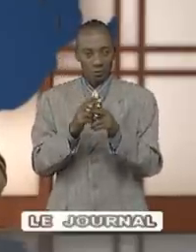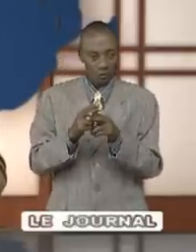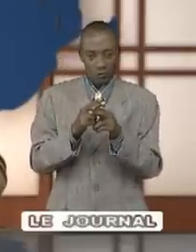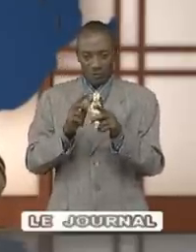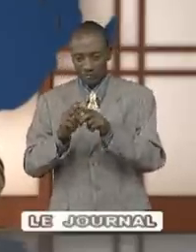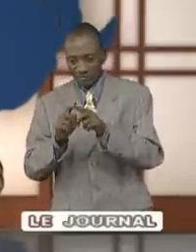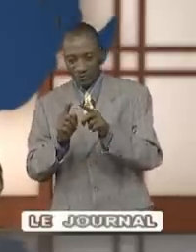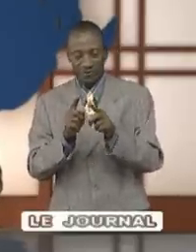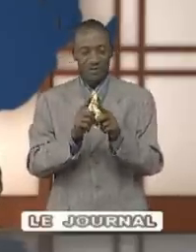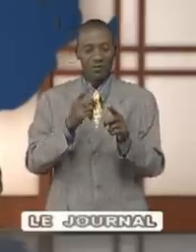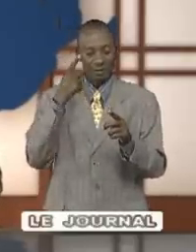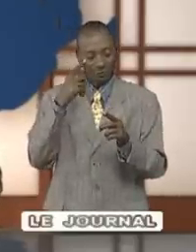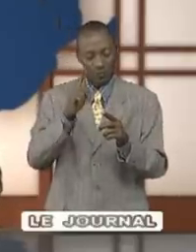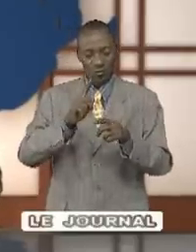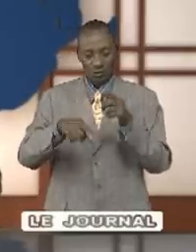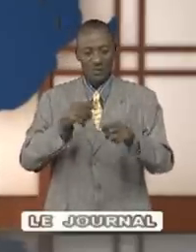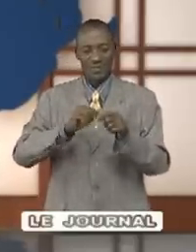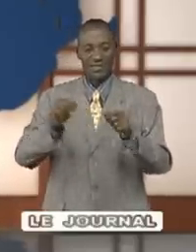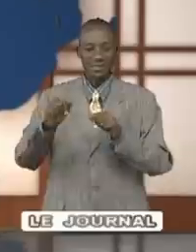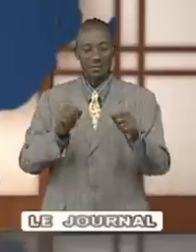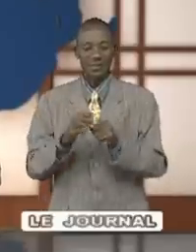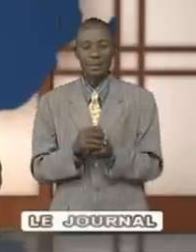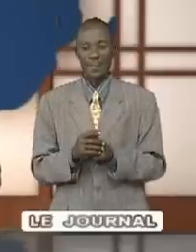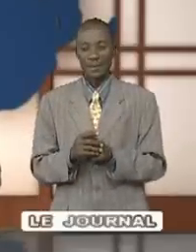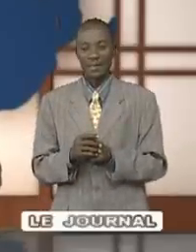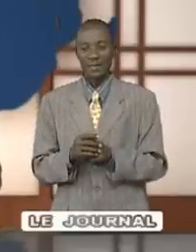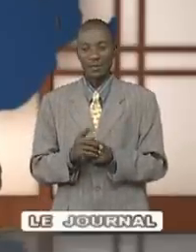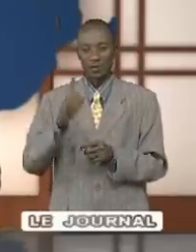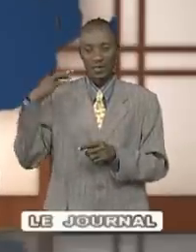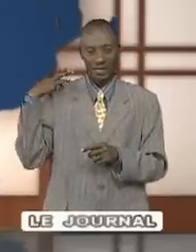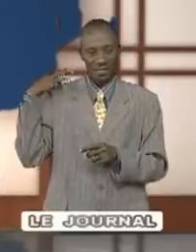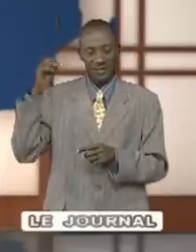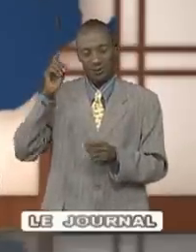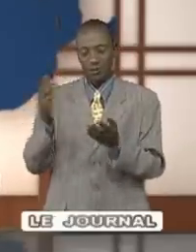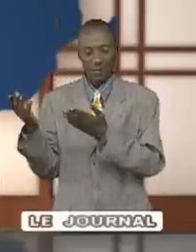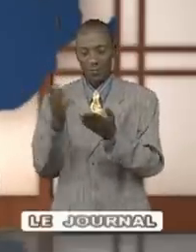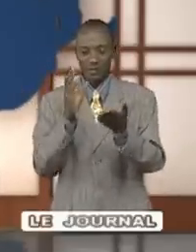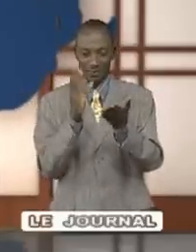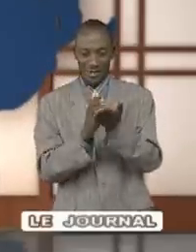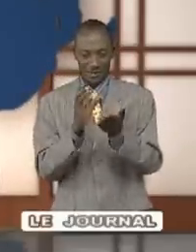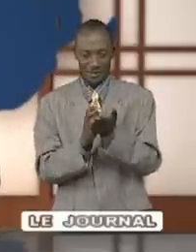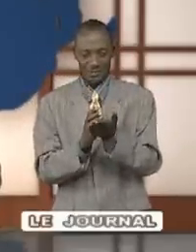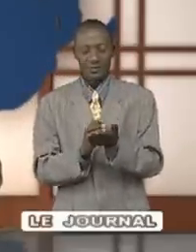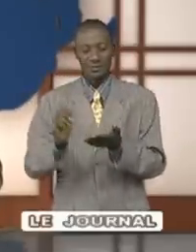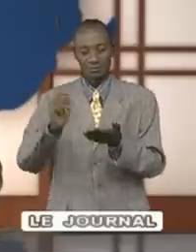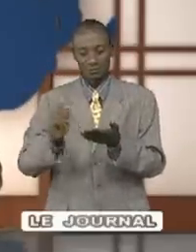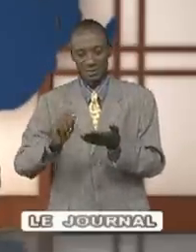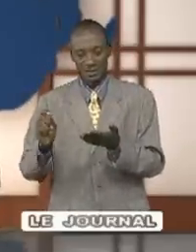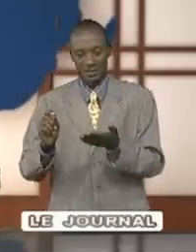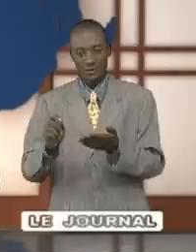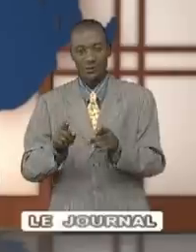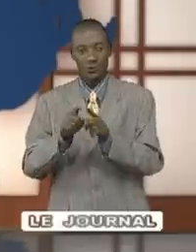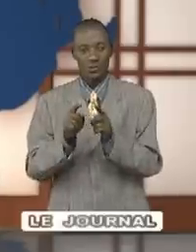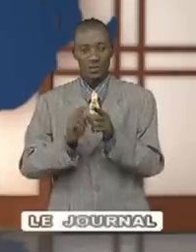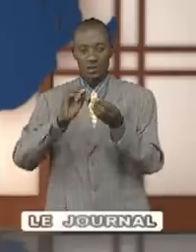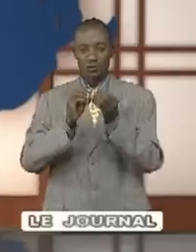avant la passation des tests. Chaque candidat devra se munir d'une pièce d'identité valide, d'un stylo et de son